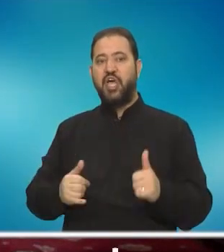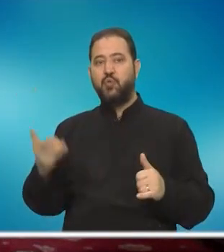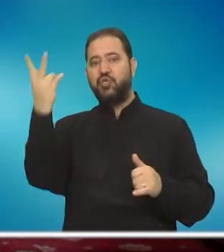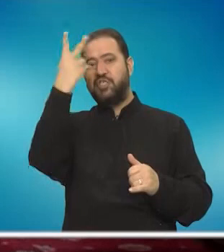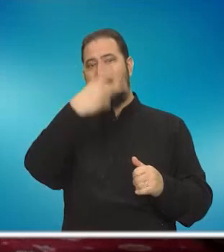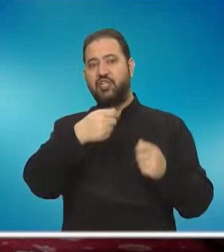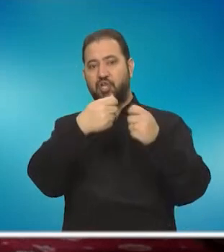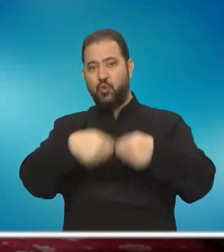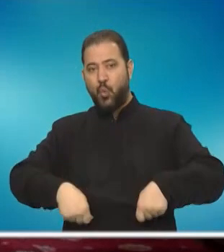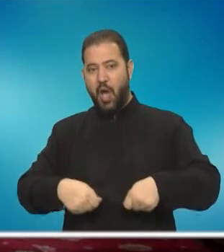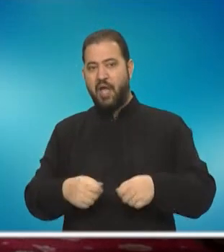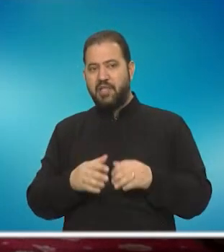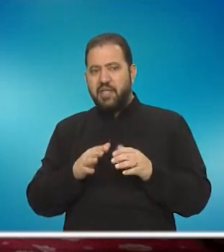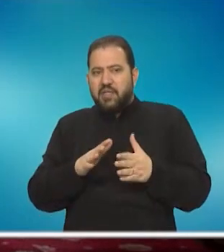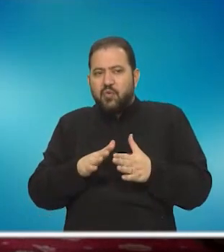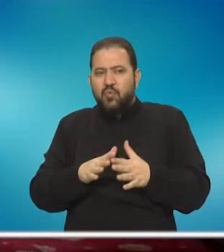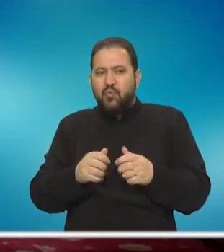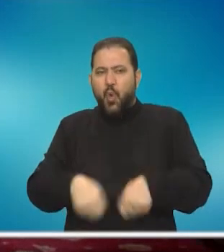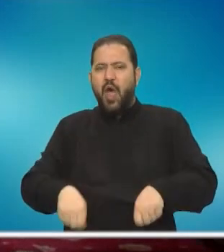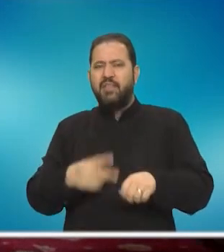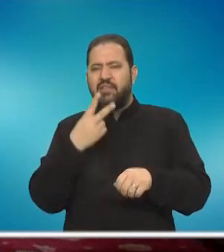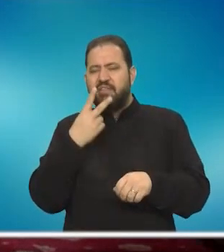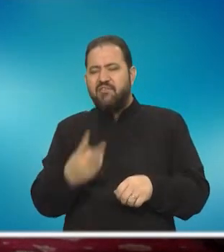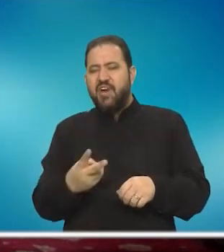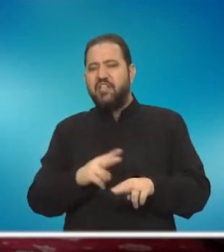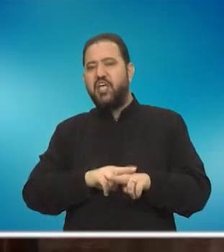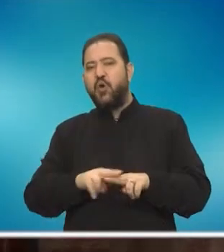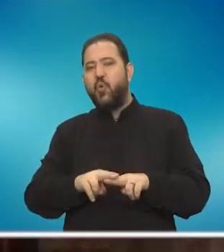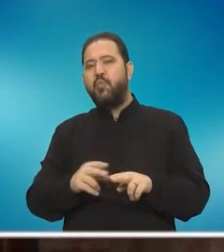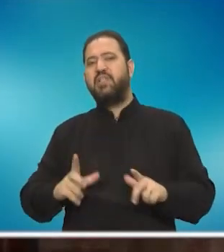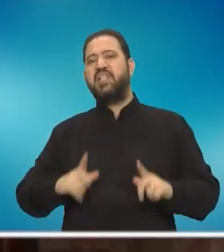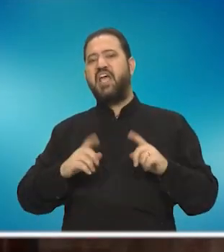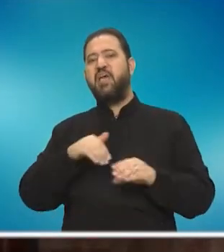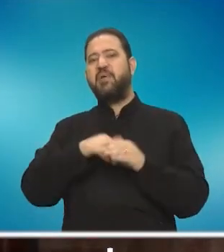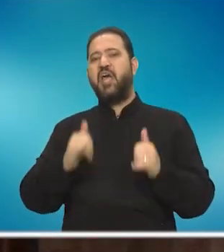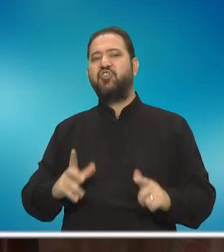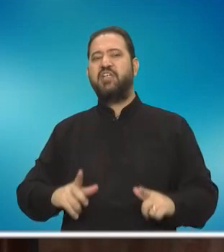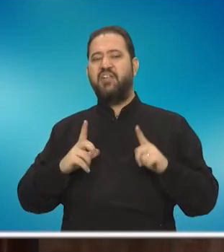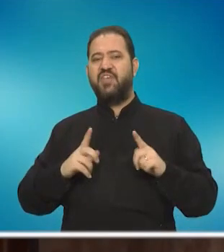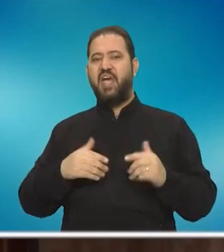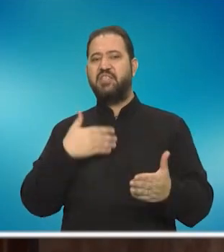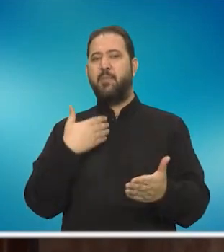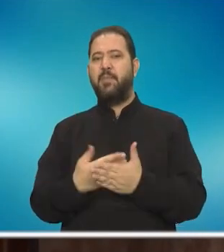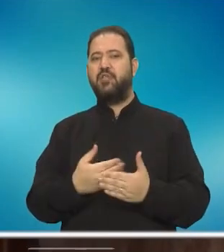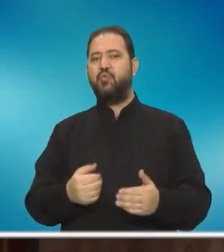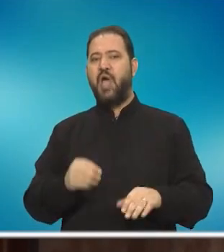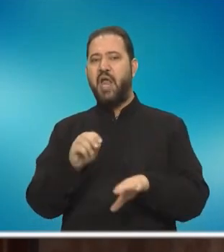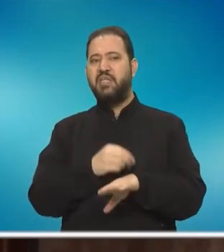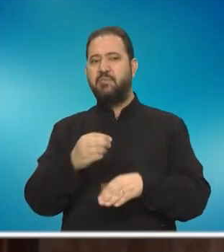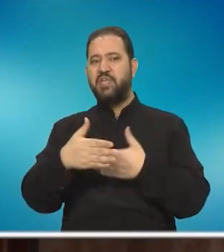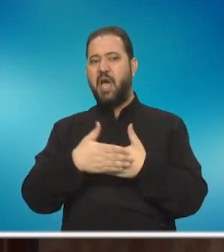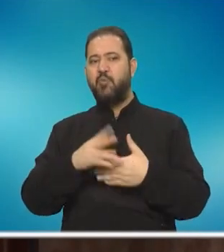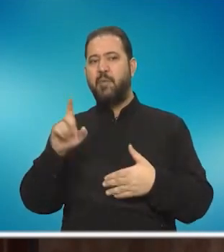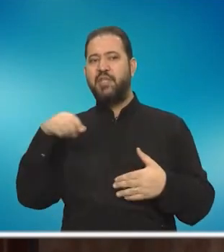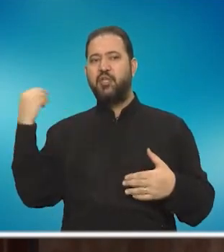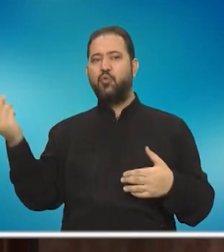le înțelegem, se deșifrează modul în care trebuie să trăim în această viață pentru a ne simți